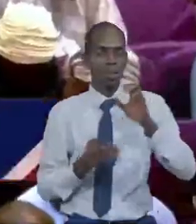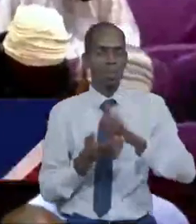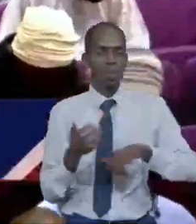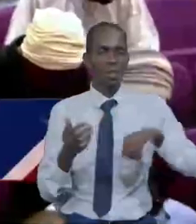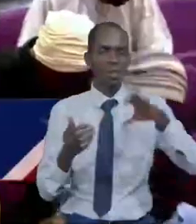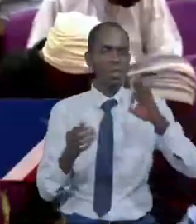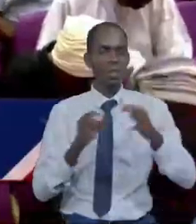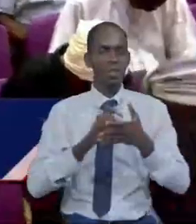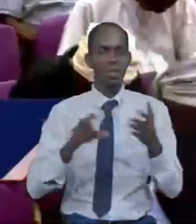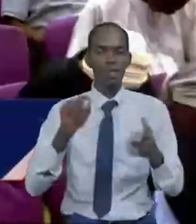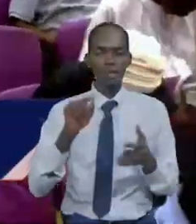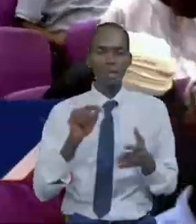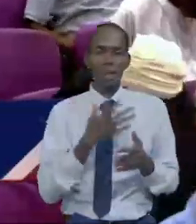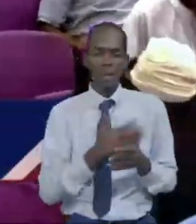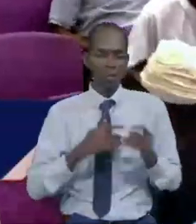verset